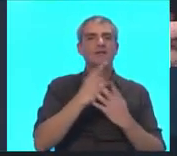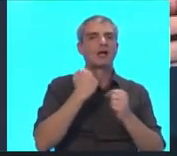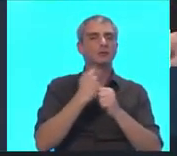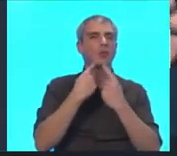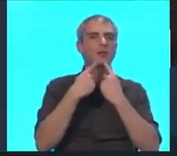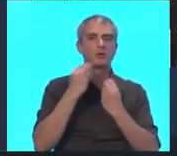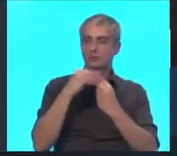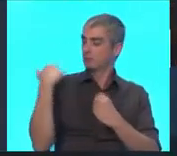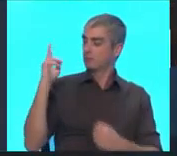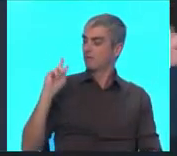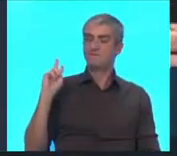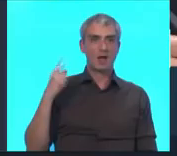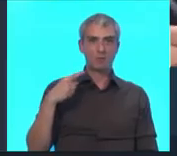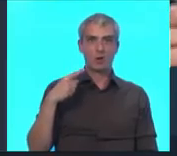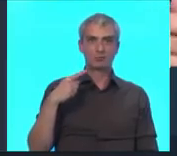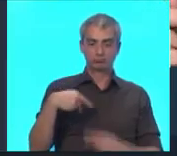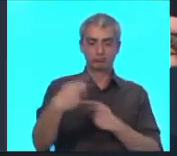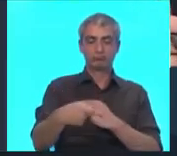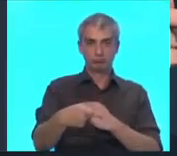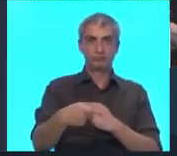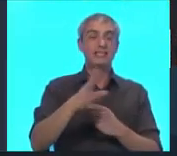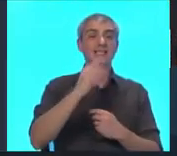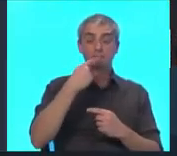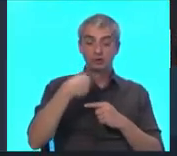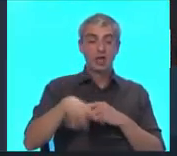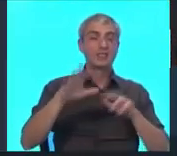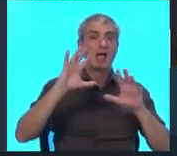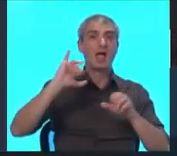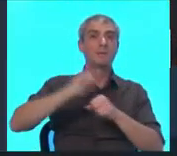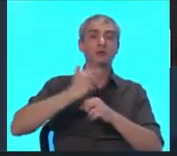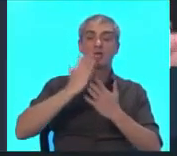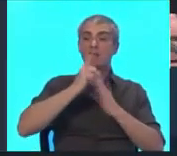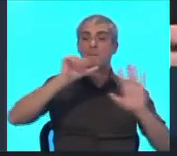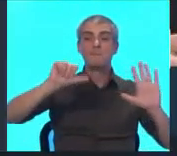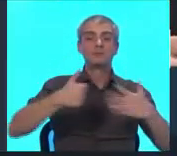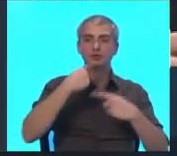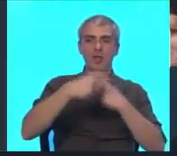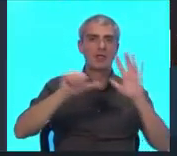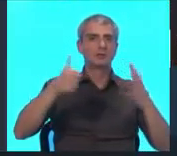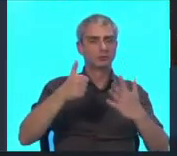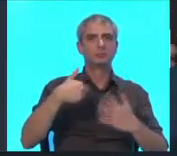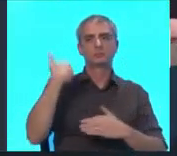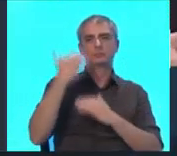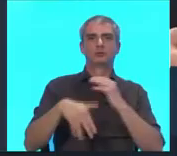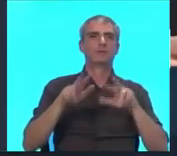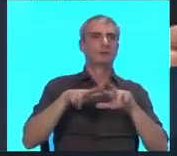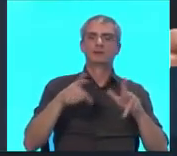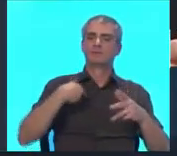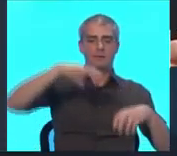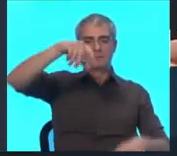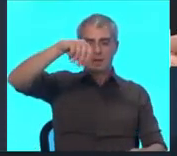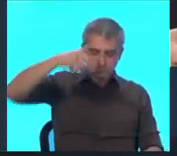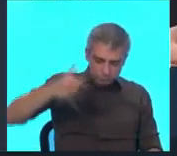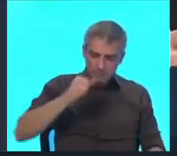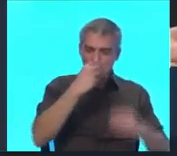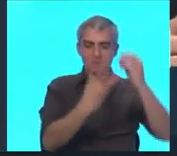בפברואר, וגורמי המקצוע מספרים שאם תהיה שנת בצורת שישית ברציפות, אנחנו עלולים להגיע למצב שאנחנו נפתח את הברזים ופשוט לא יצא מהם